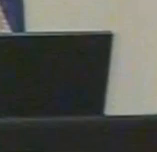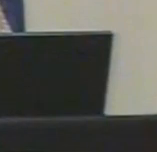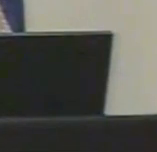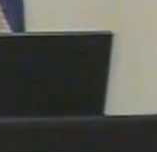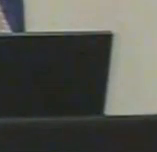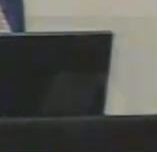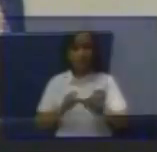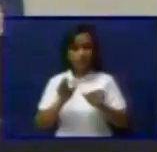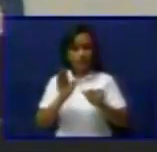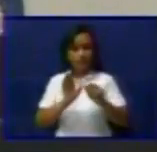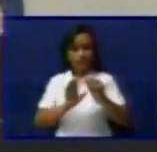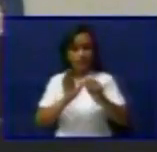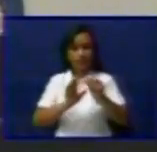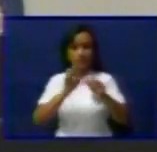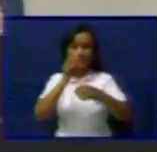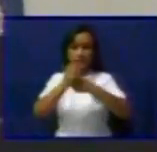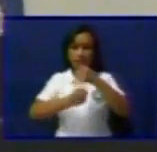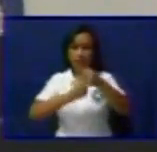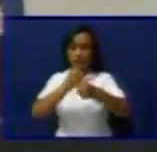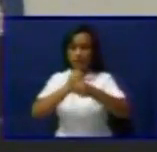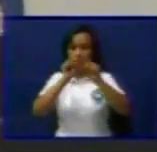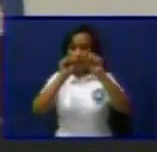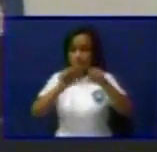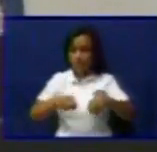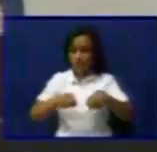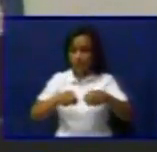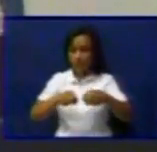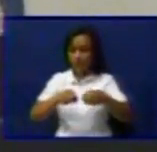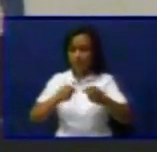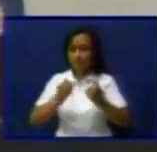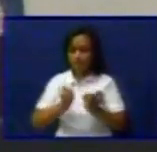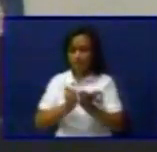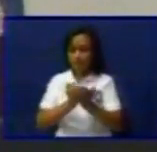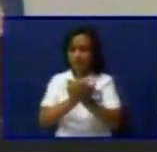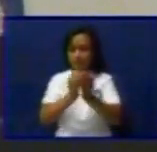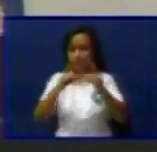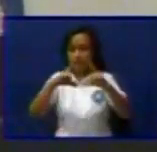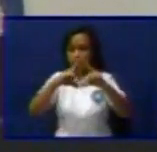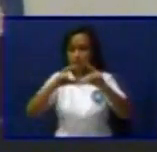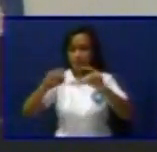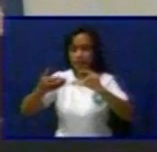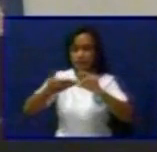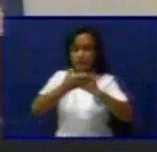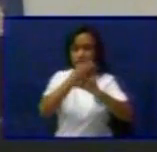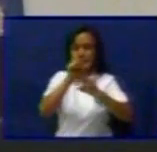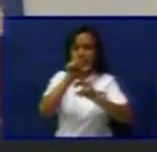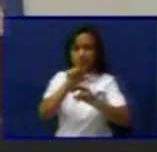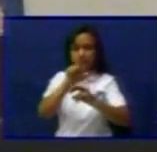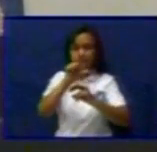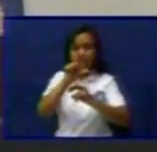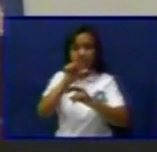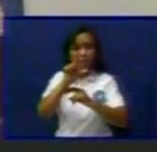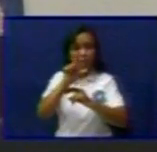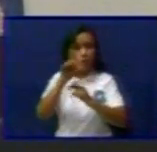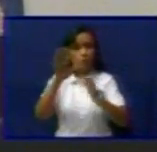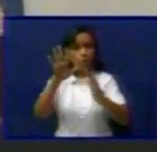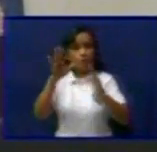每艘船舶通过运河的时间大约是30小时。 Y cada año pueden pasar por el canal 5.100 pargos